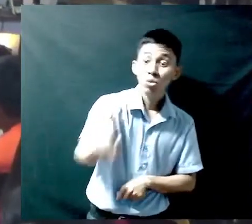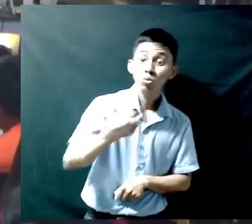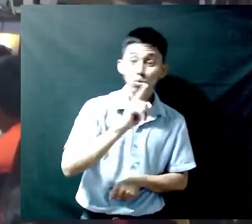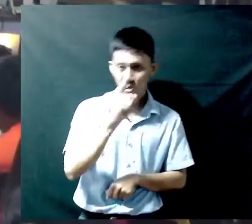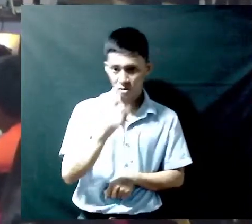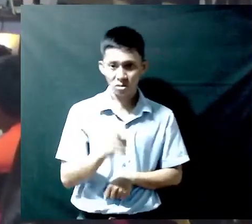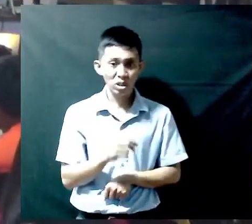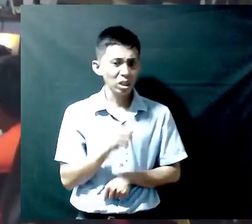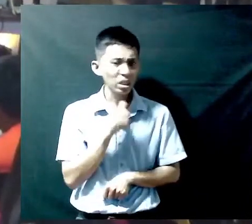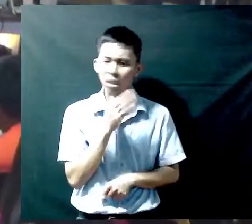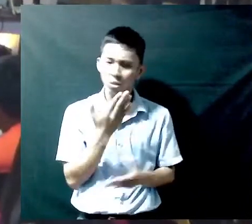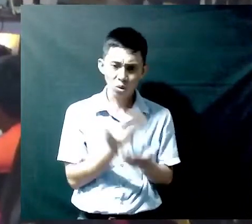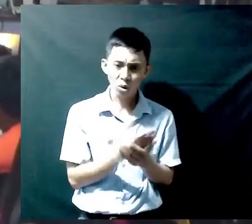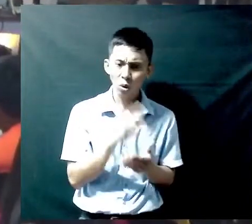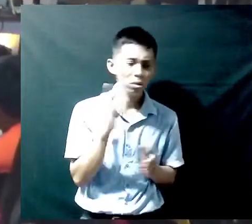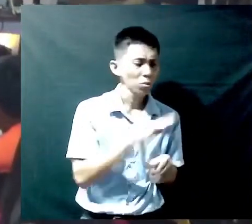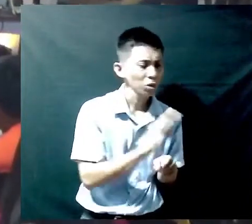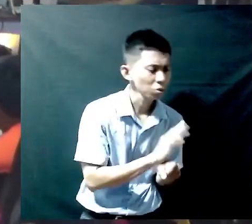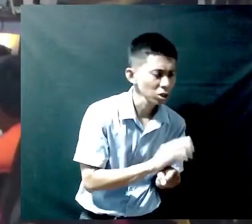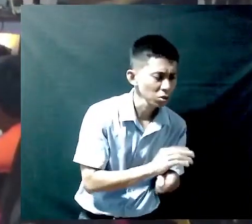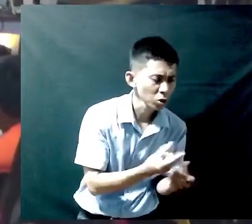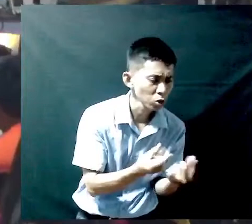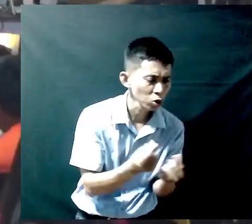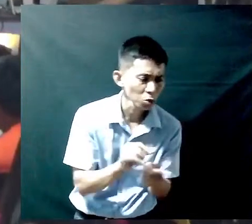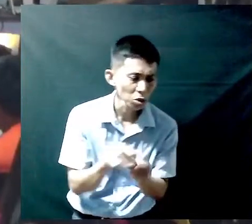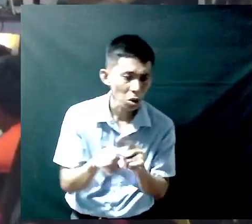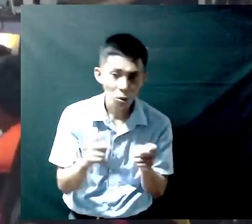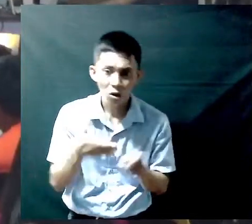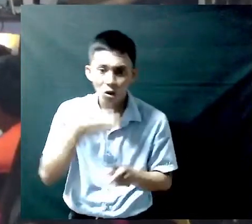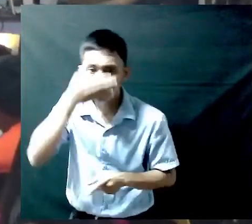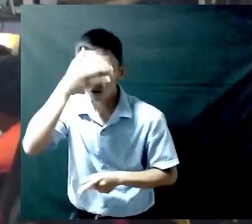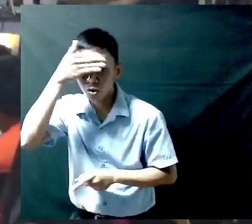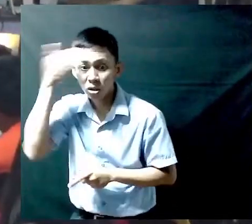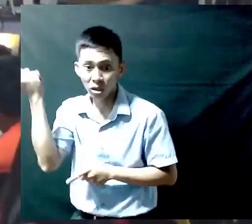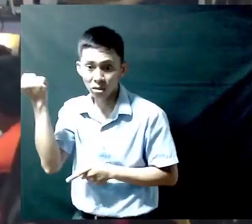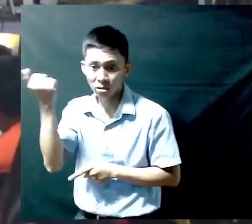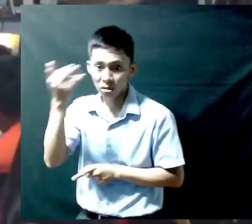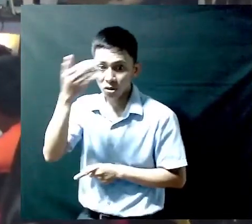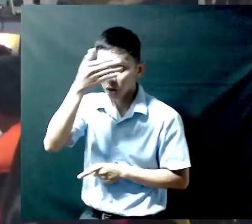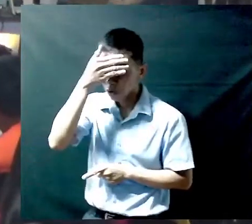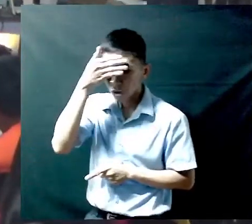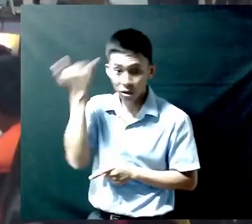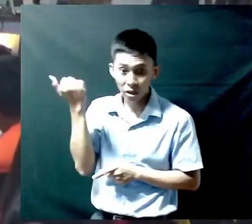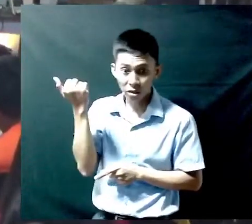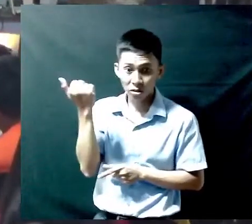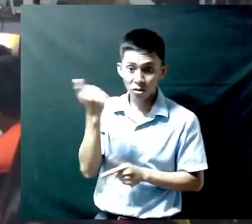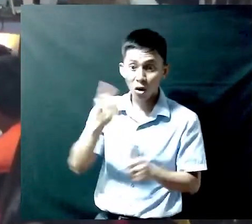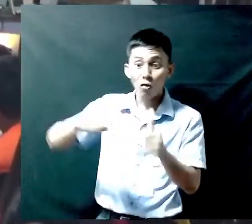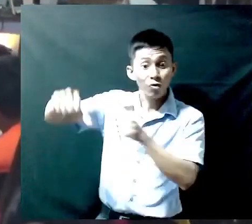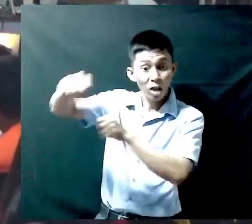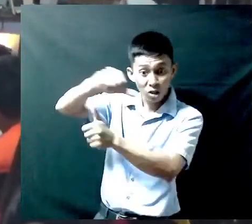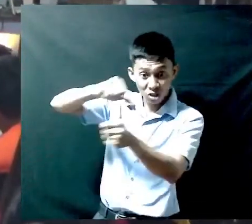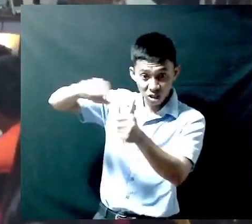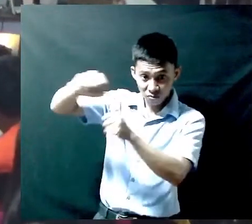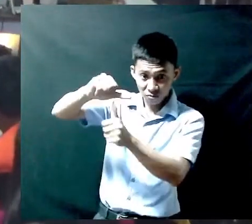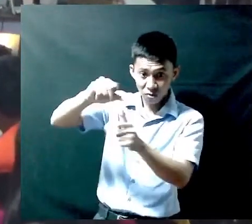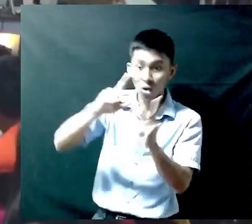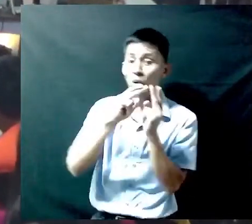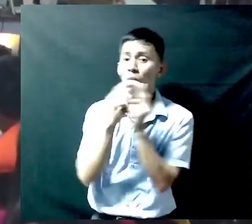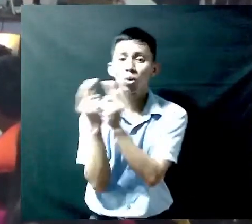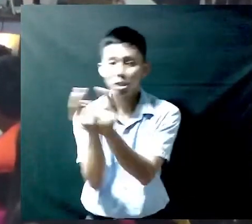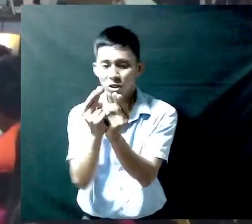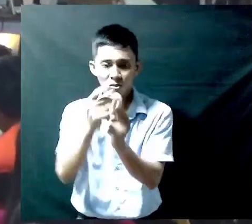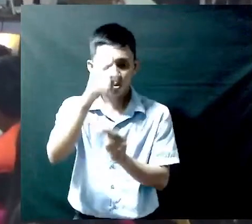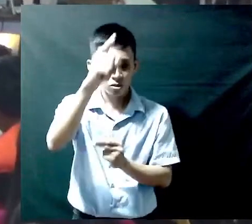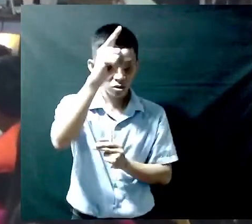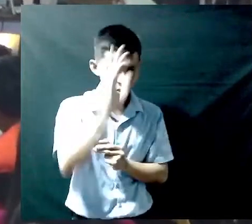Kaya, ang bigat ng ministry. Ang bigat ng ginagawa natin. Nakakapagod. Bakit? Because we're